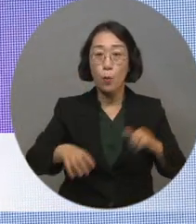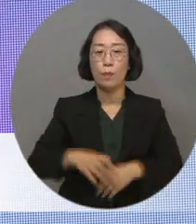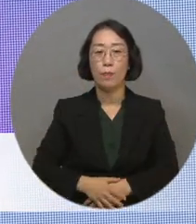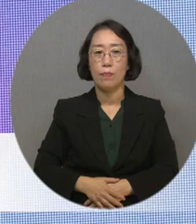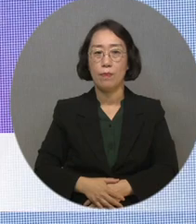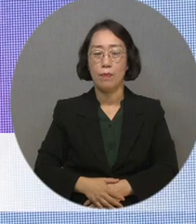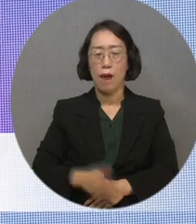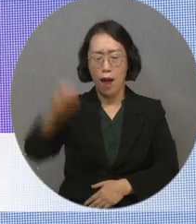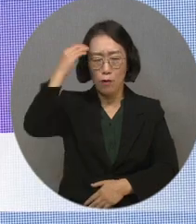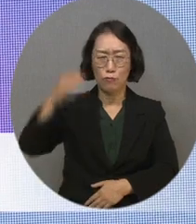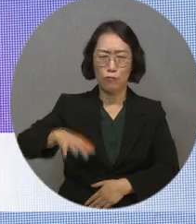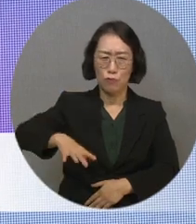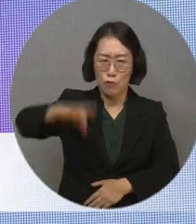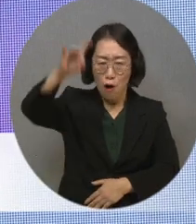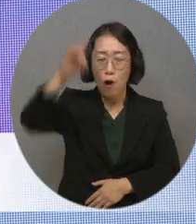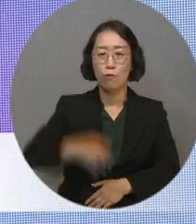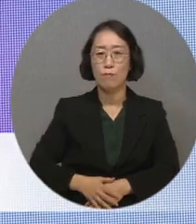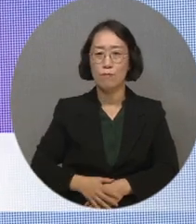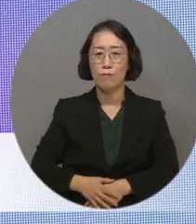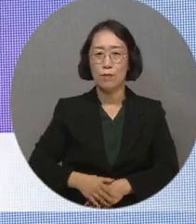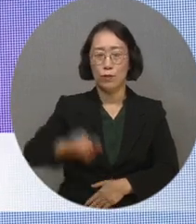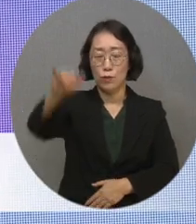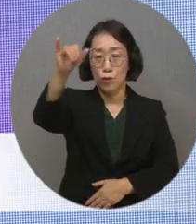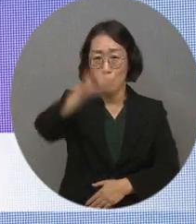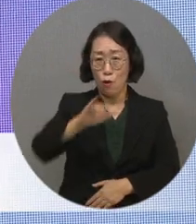광장에서 대한민국 최초로